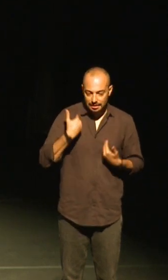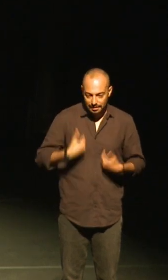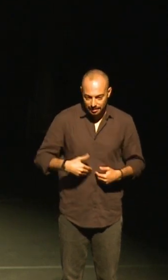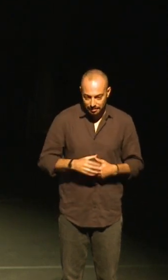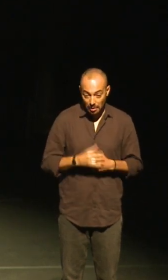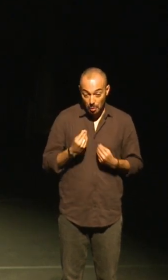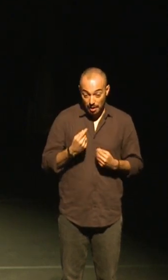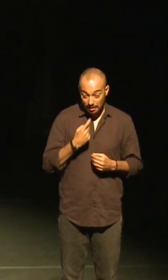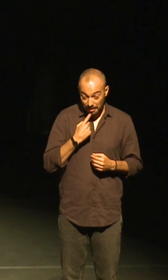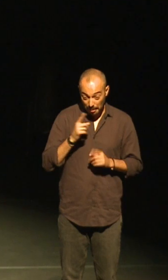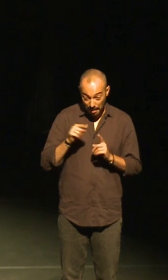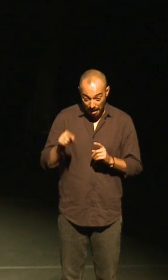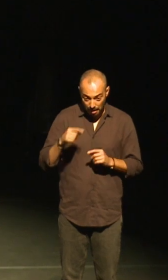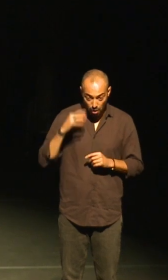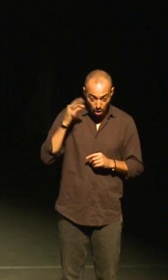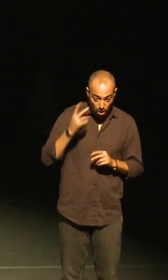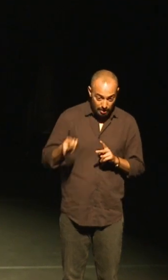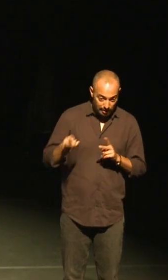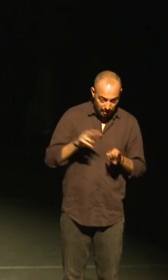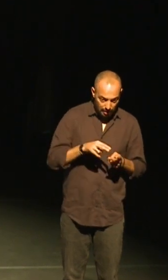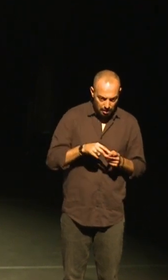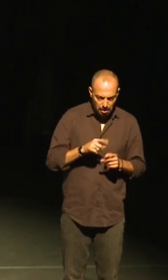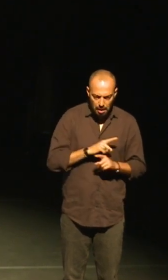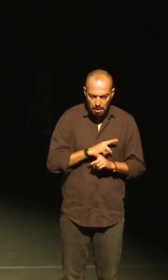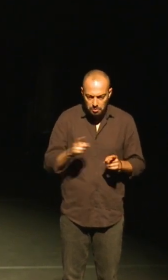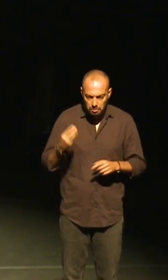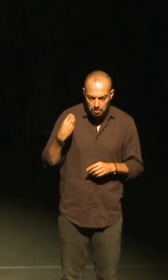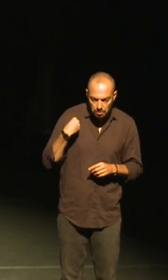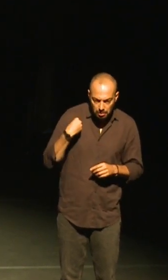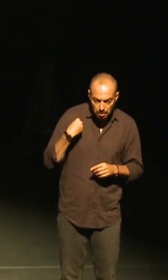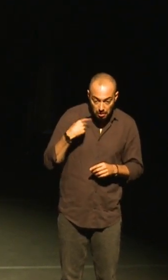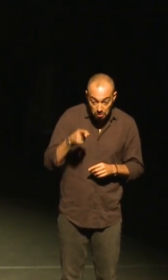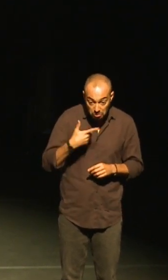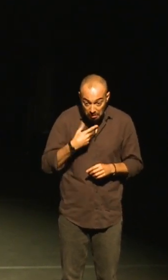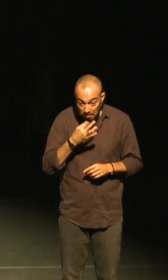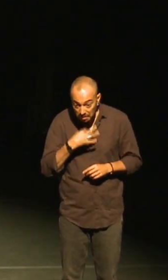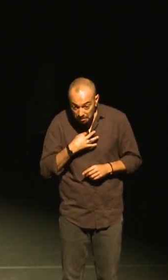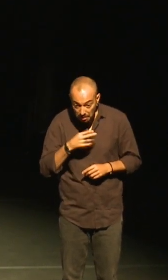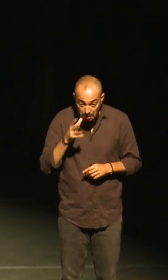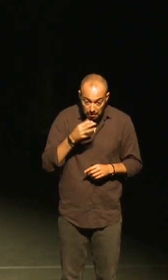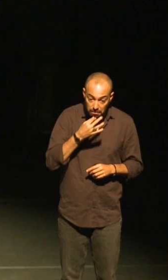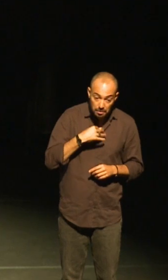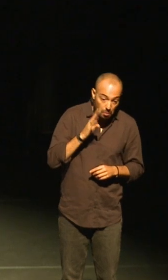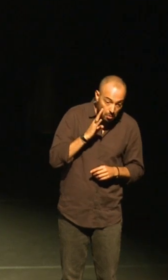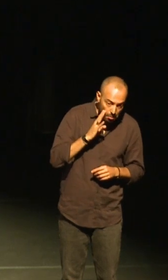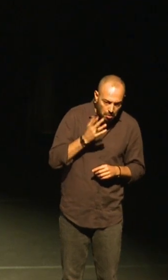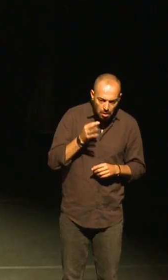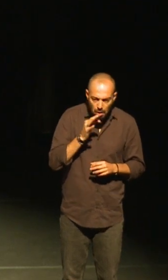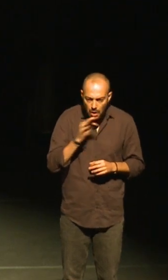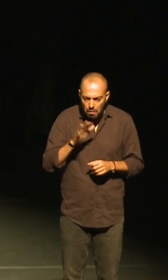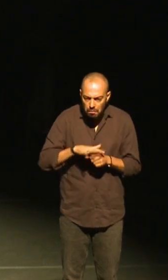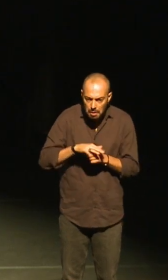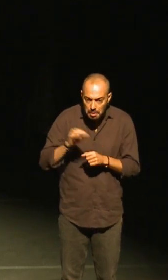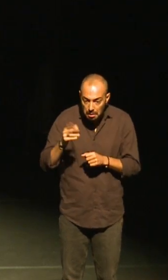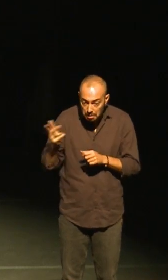con me una moglie una fidanzata o un fidanzato quello che era eravamo due per loro non importava lo sceglievo Io diciamo il mio